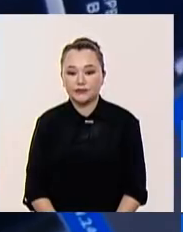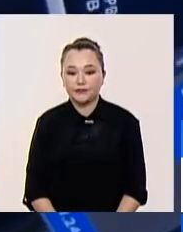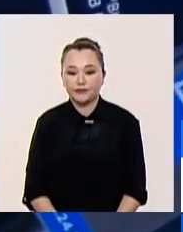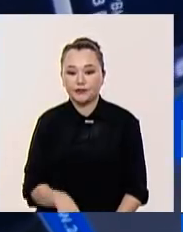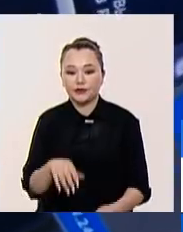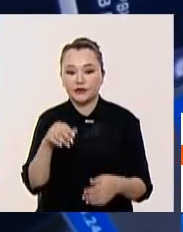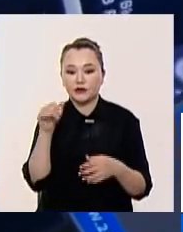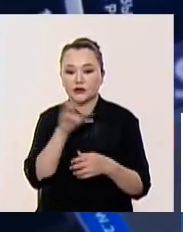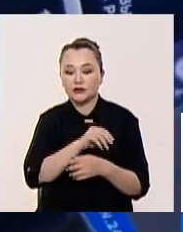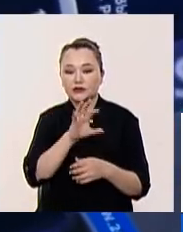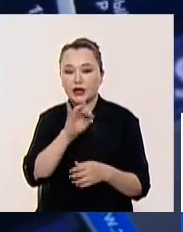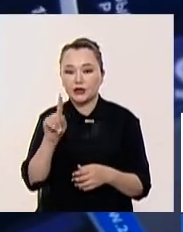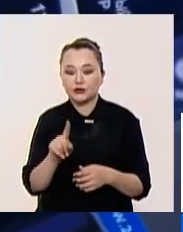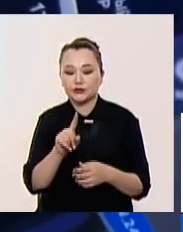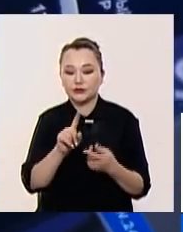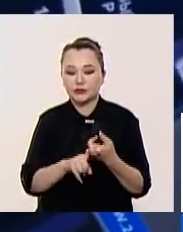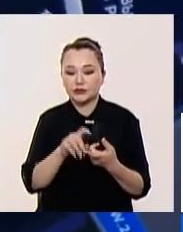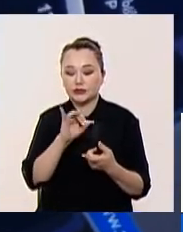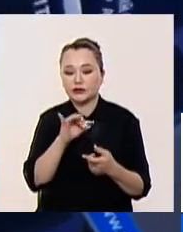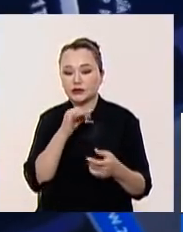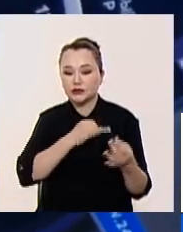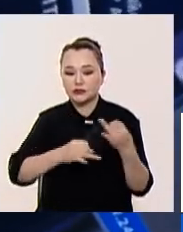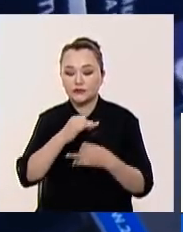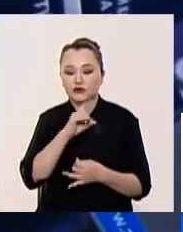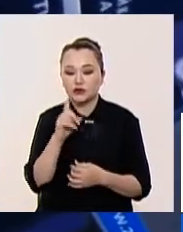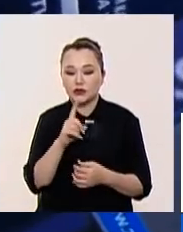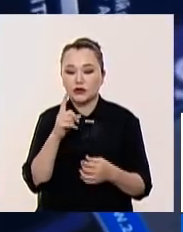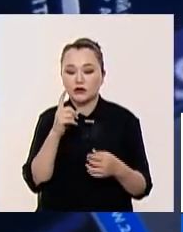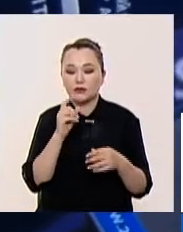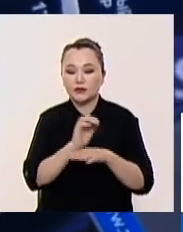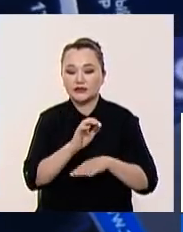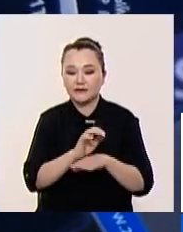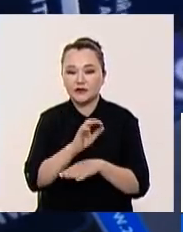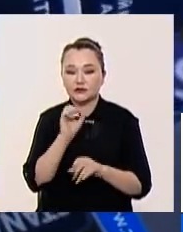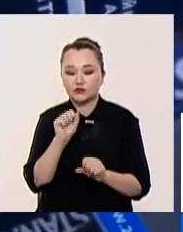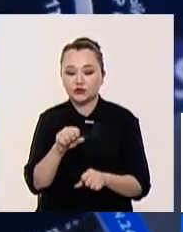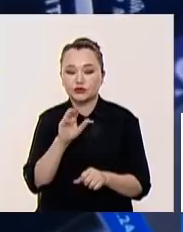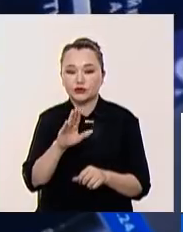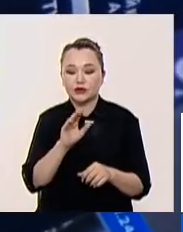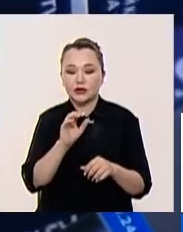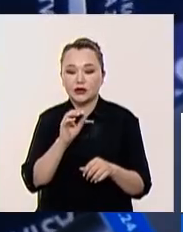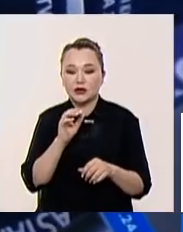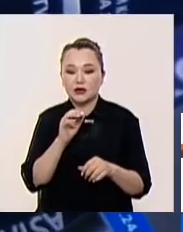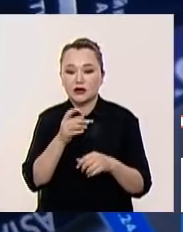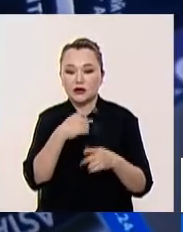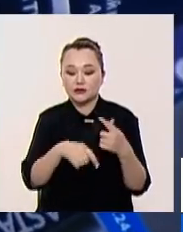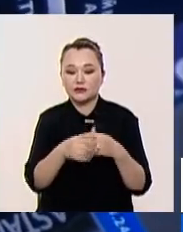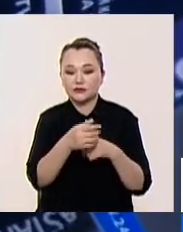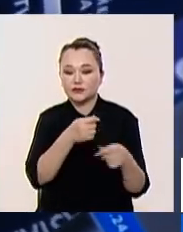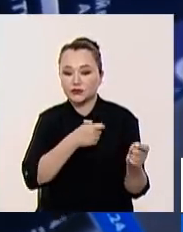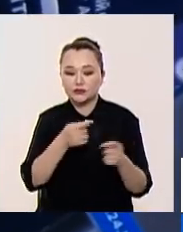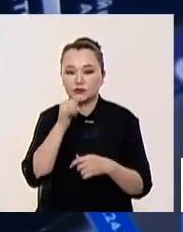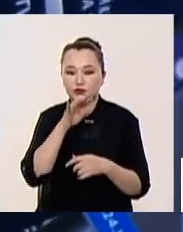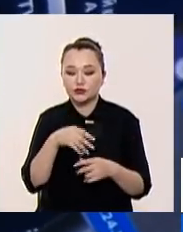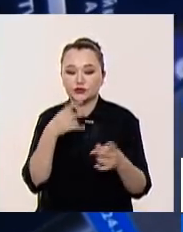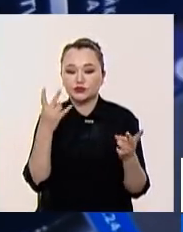В рамках Евразийского союза разговор стоит о том, что продукты могут поставляться, но не для того, чтобы они реэкспортировались потом. То есть для того, чтобы покрыть